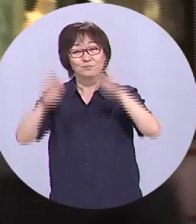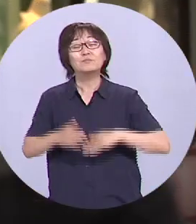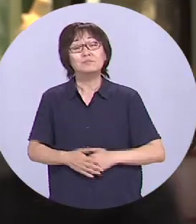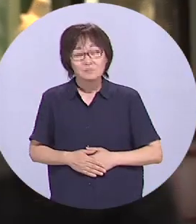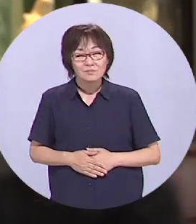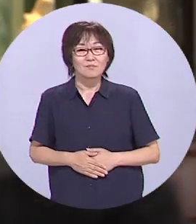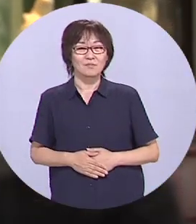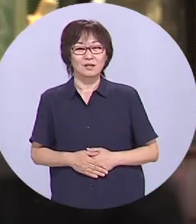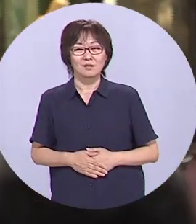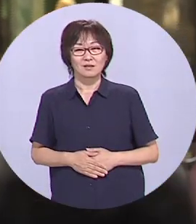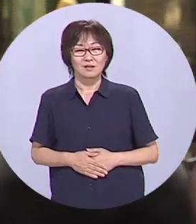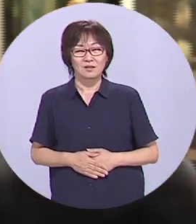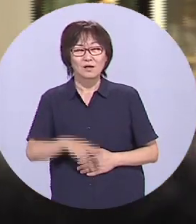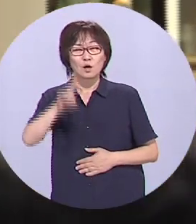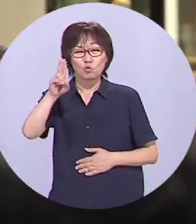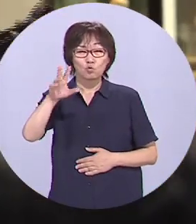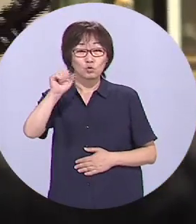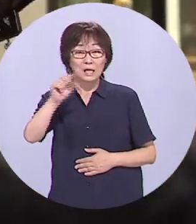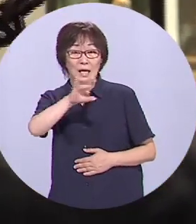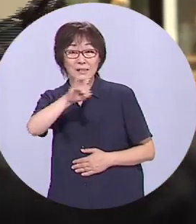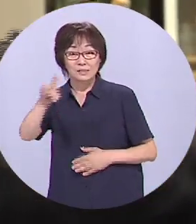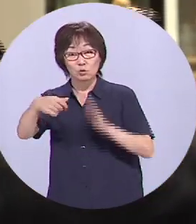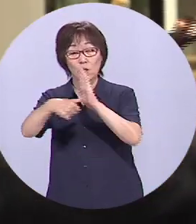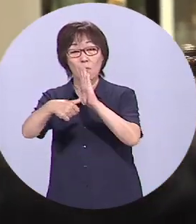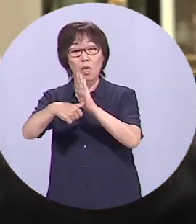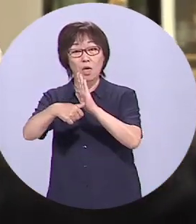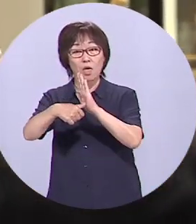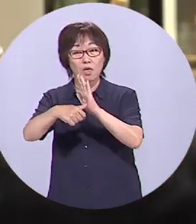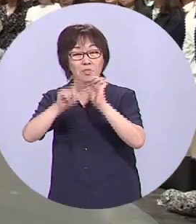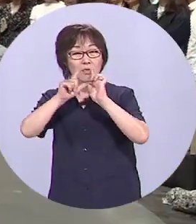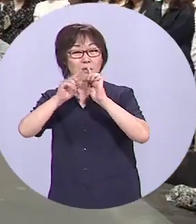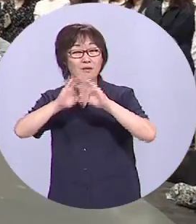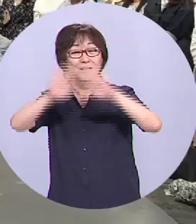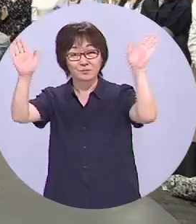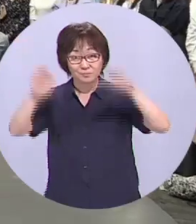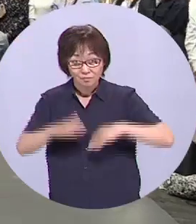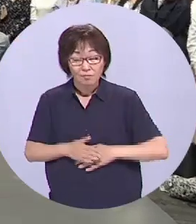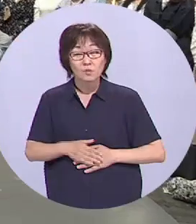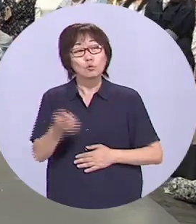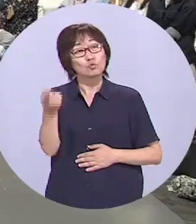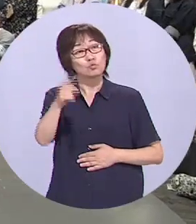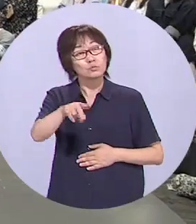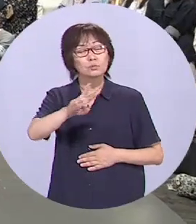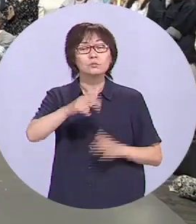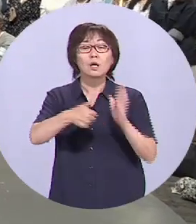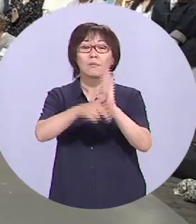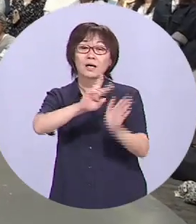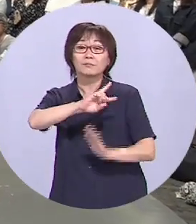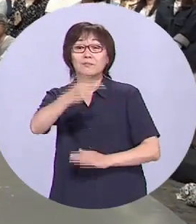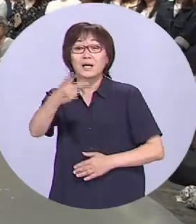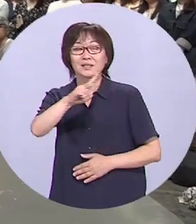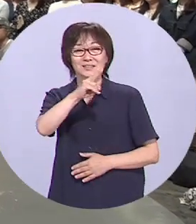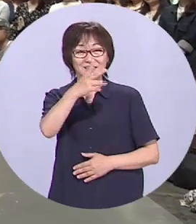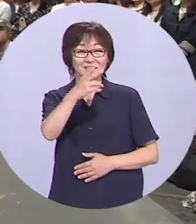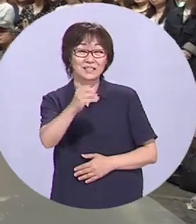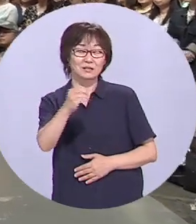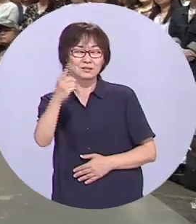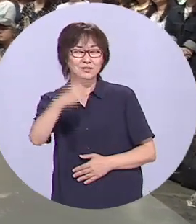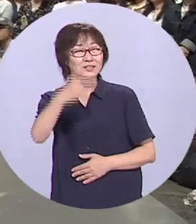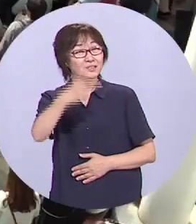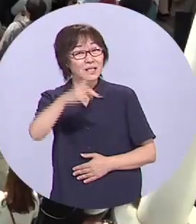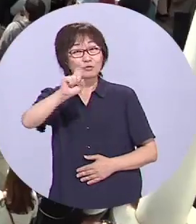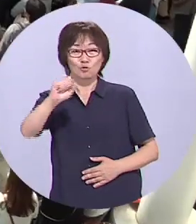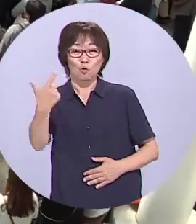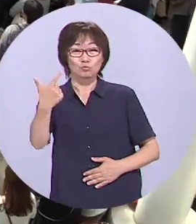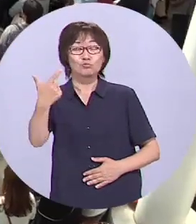年、前身であるうさぎのユニット名でメジャーデビュー。2016年からユニット名を改め、種火として活動